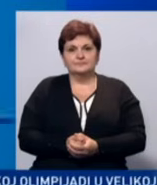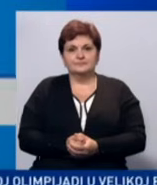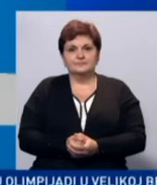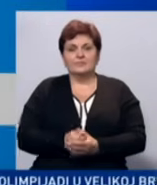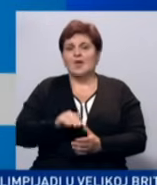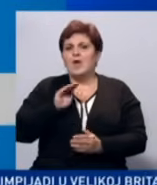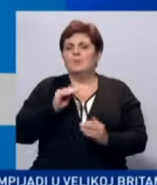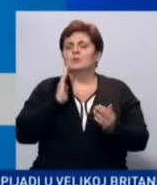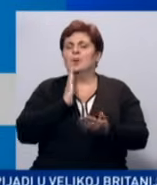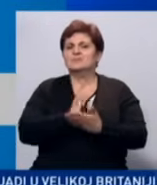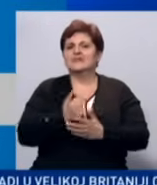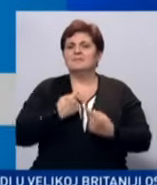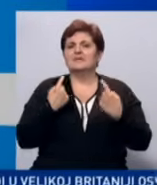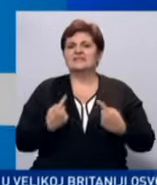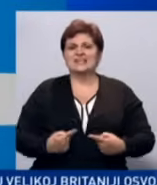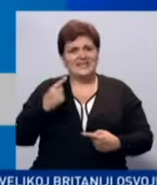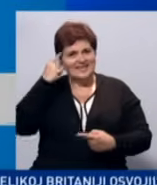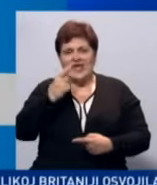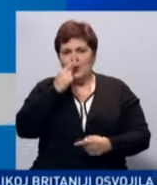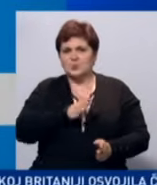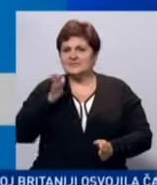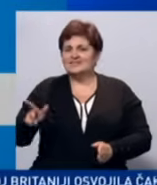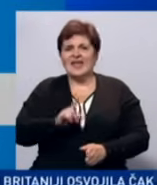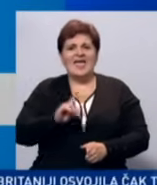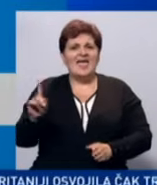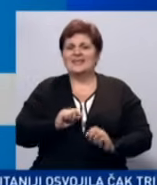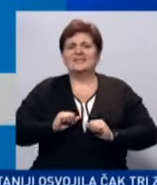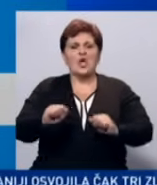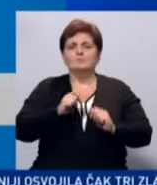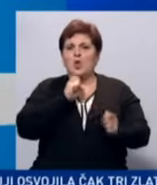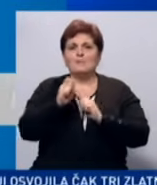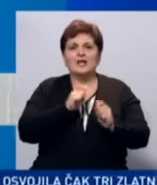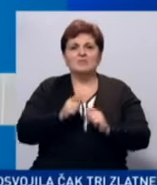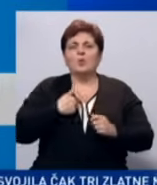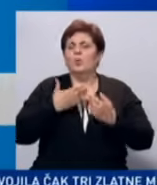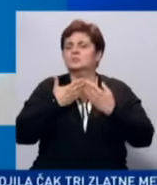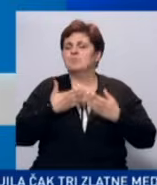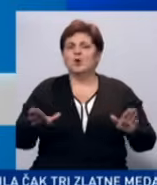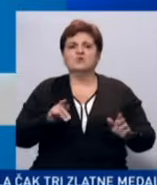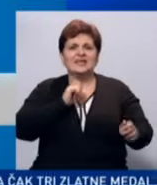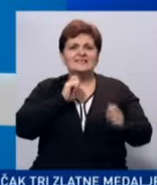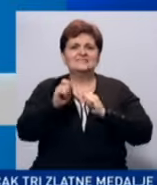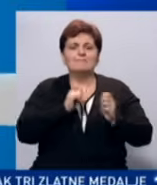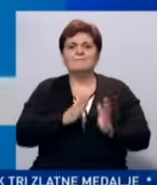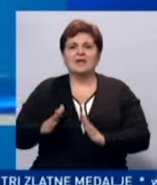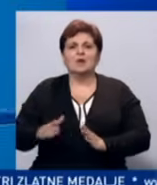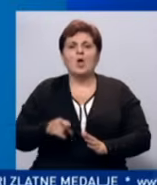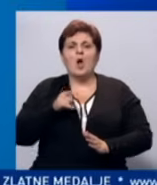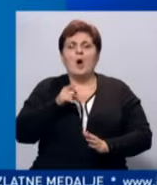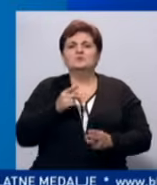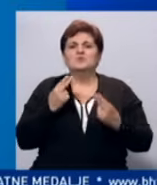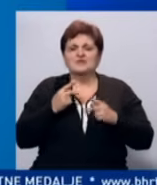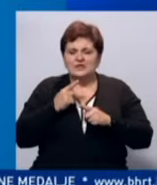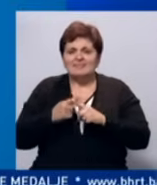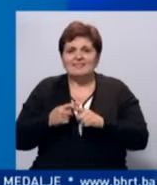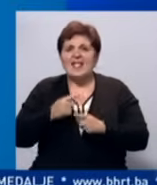Poruka je u skladu sa našim stavom. Znate da ruska strana nikada nije odbila pregovore. Uvijek smo otvoreni za pregovarački proces. Ovdje su važni